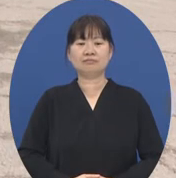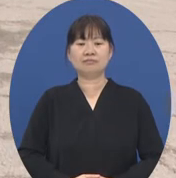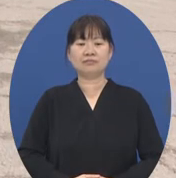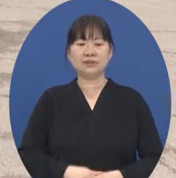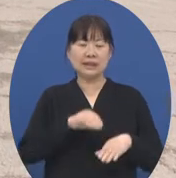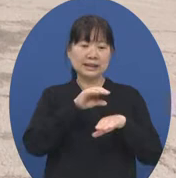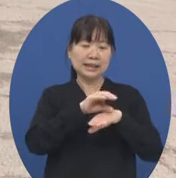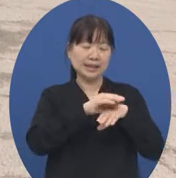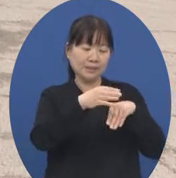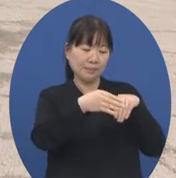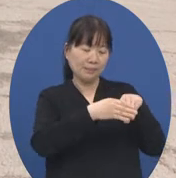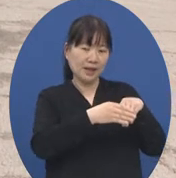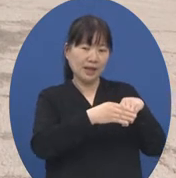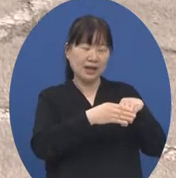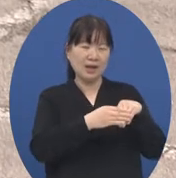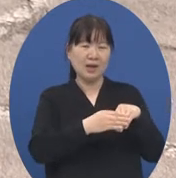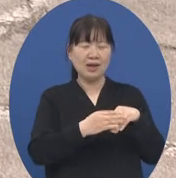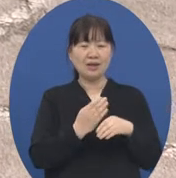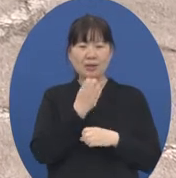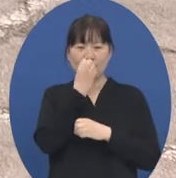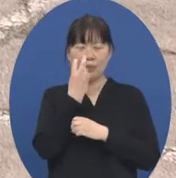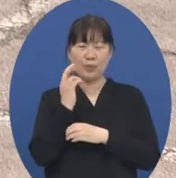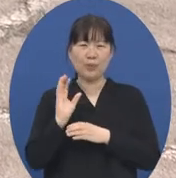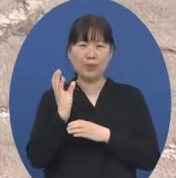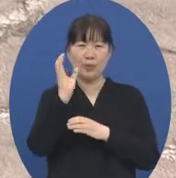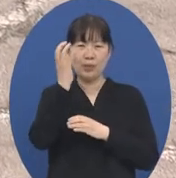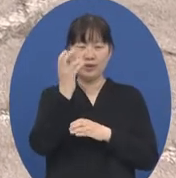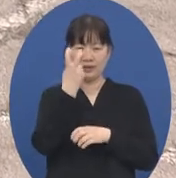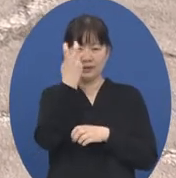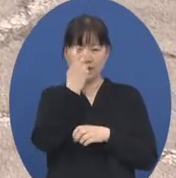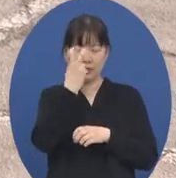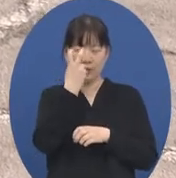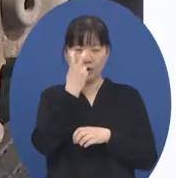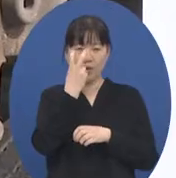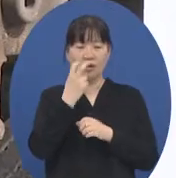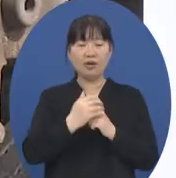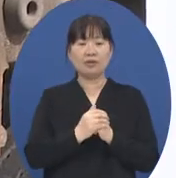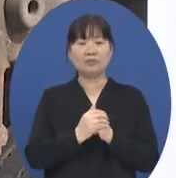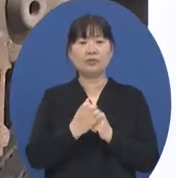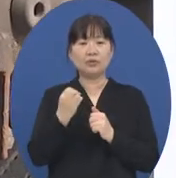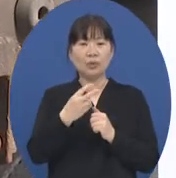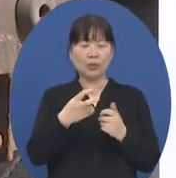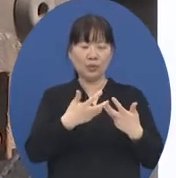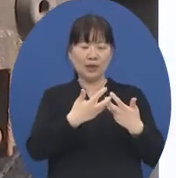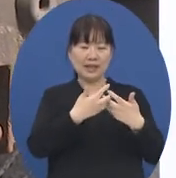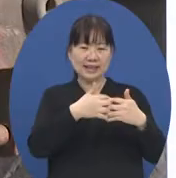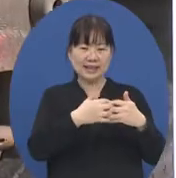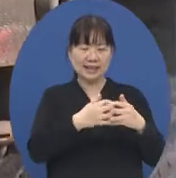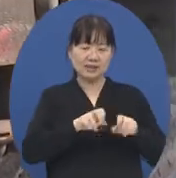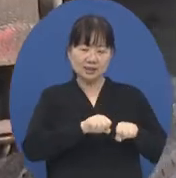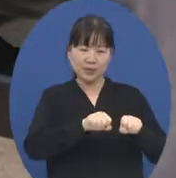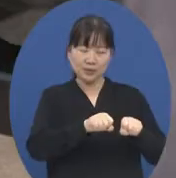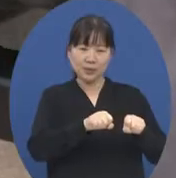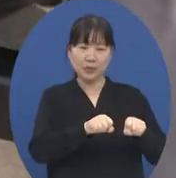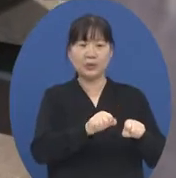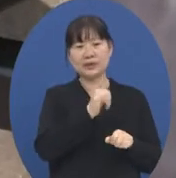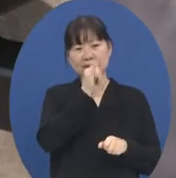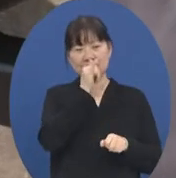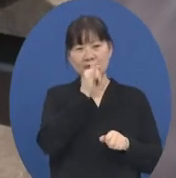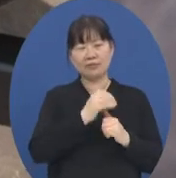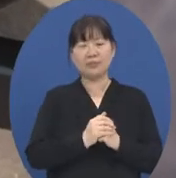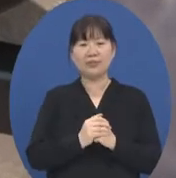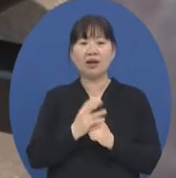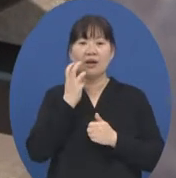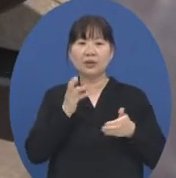차량에 부착한 매연 저감 장치의 배출가스 점검과 필터 청소가 진행 중입니다. 경기도는 미세먼지 계절관리제